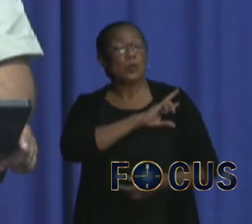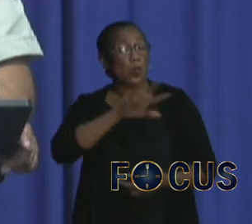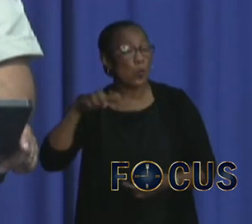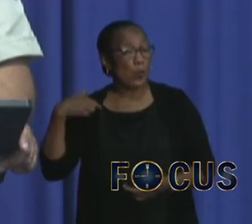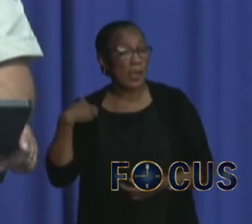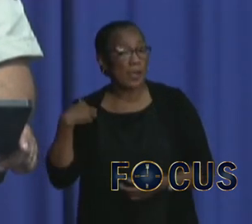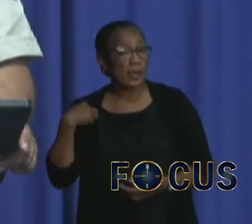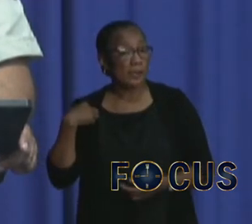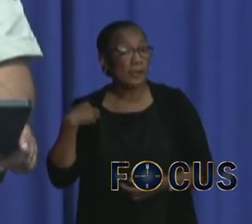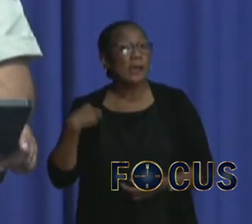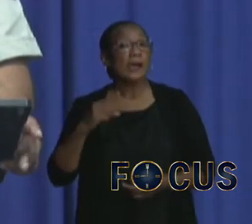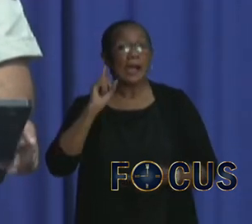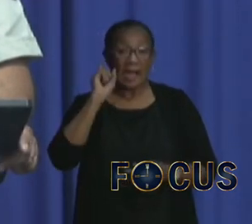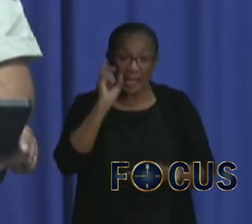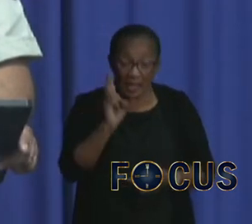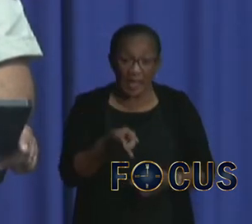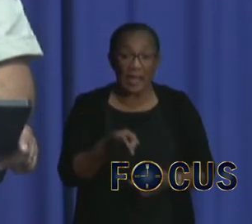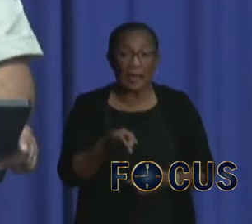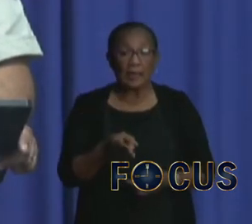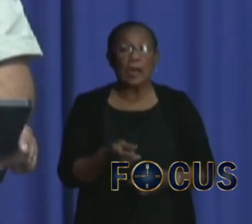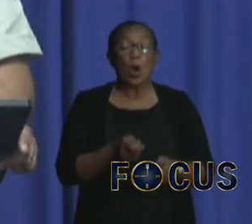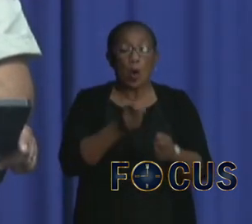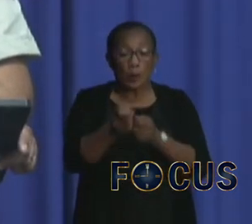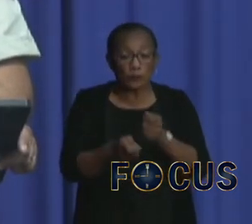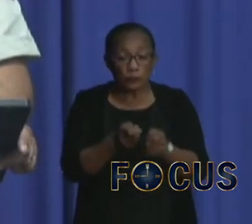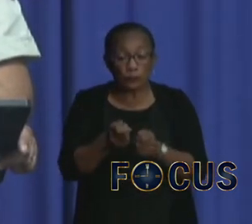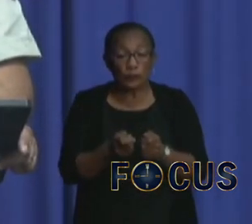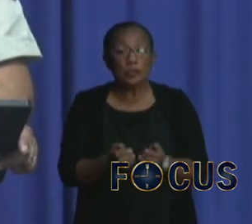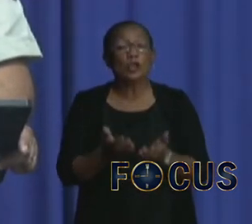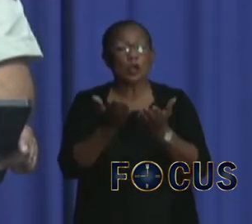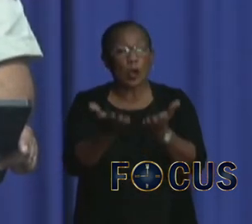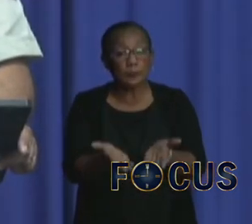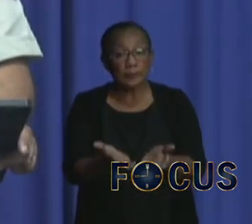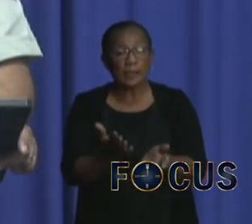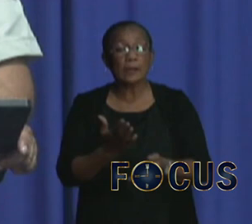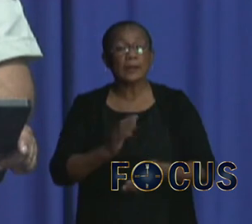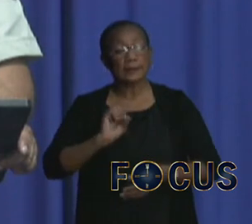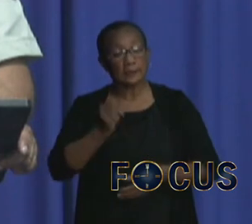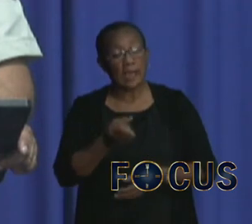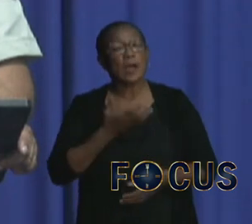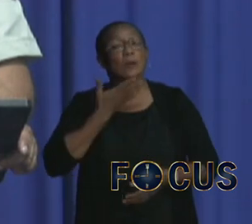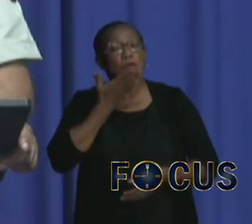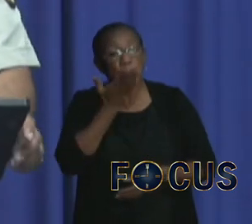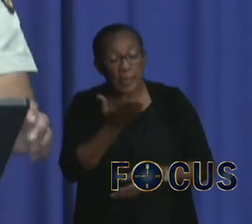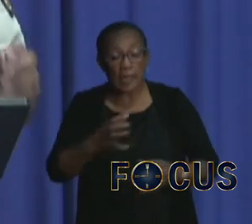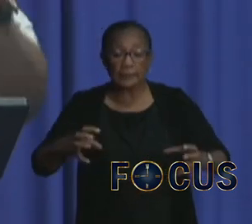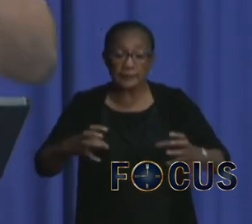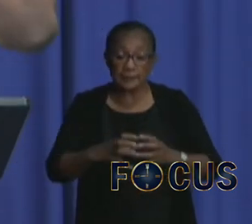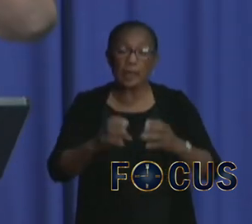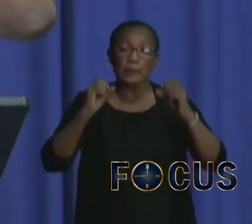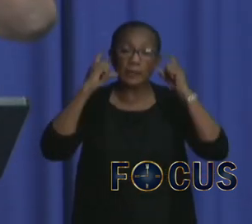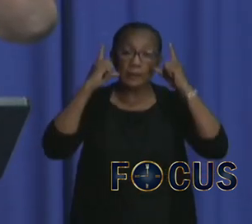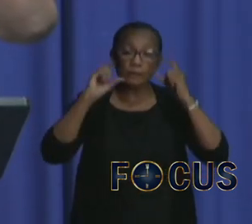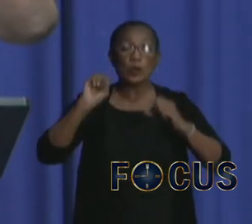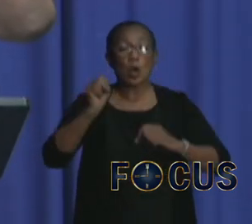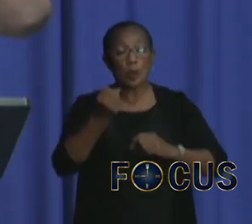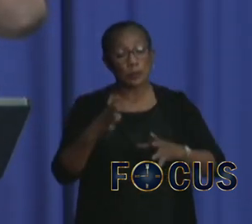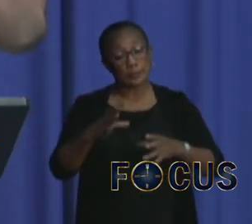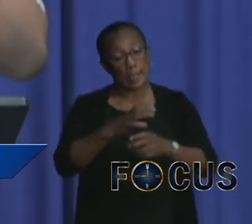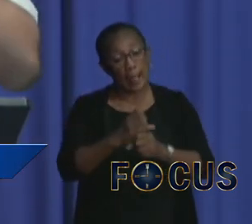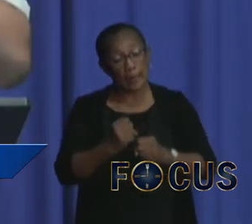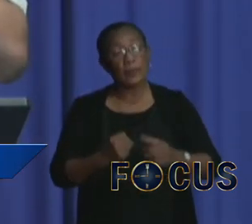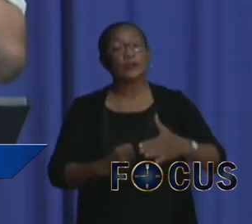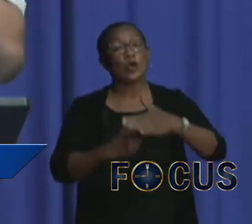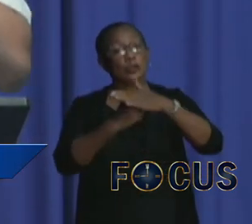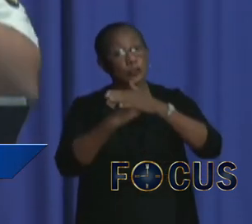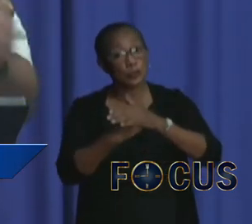zullen vermanend optreden, opvoedend optreden. Wij vragen de samenleving om ons daarbij te ondersteunen. En